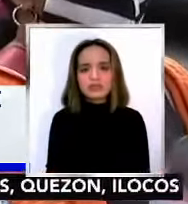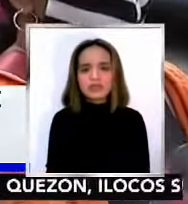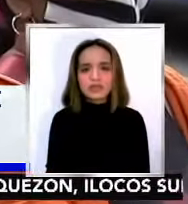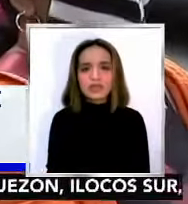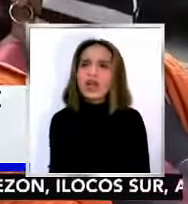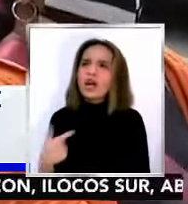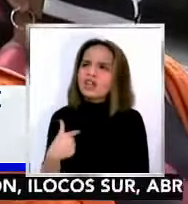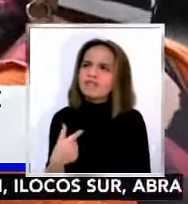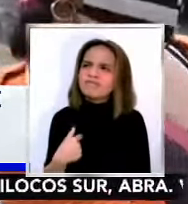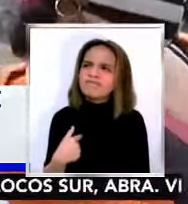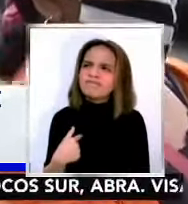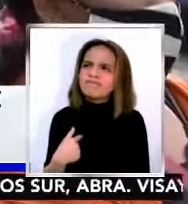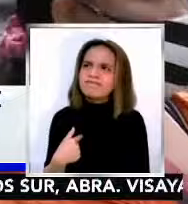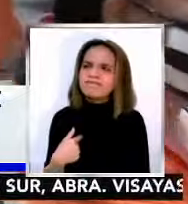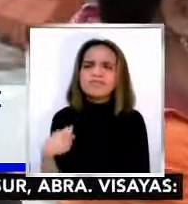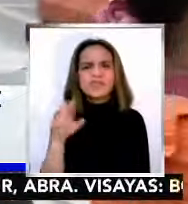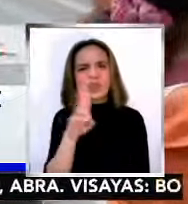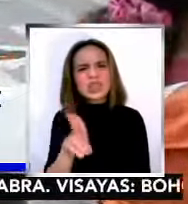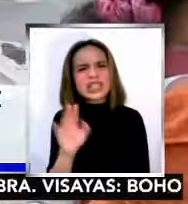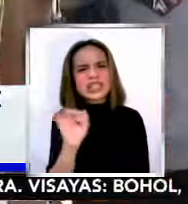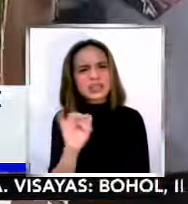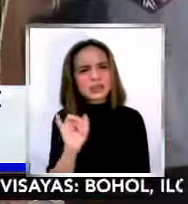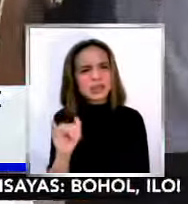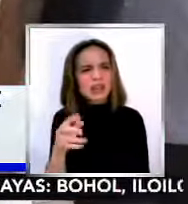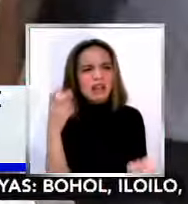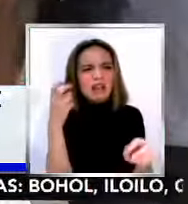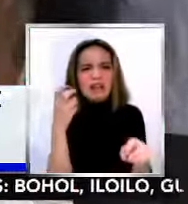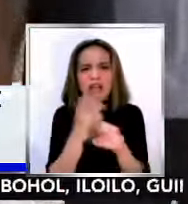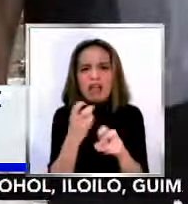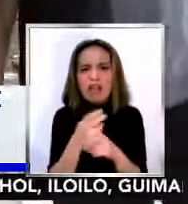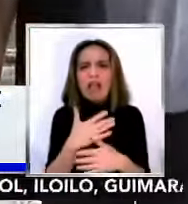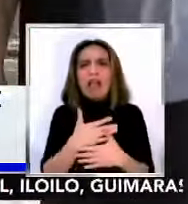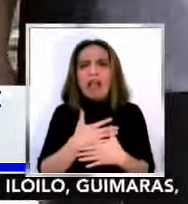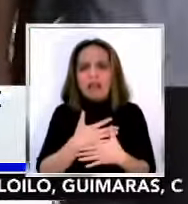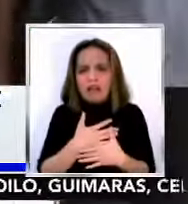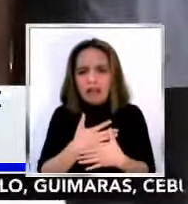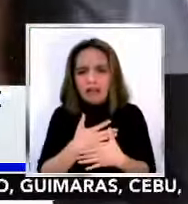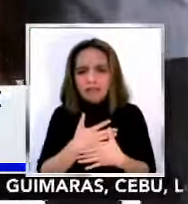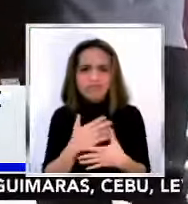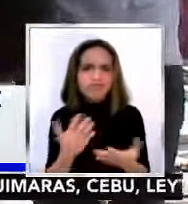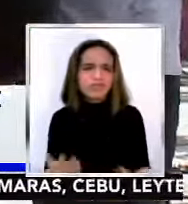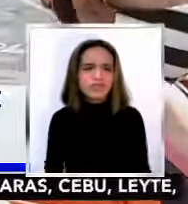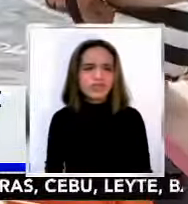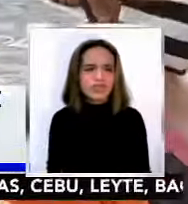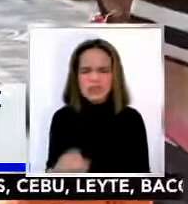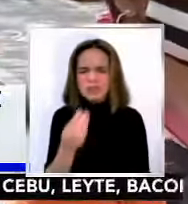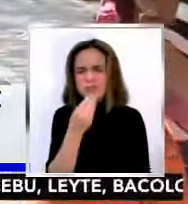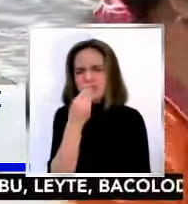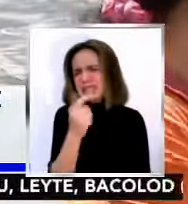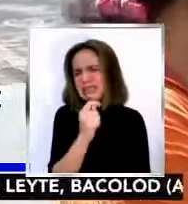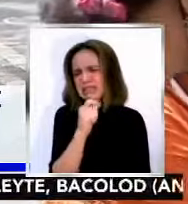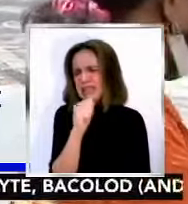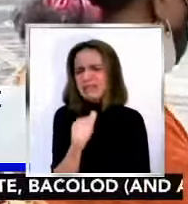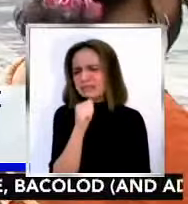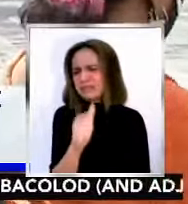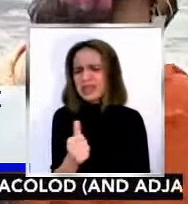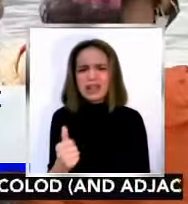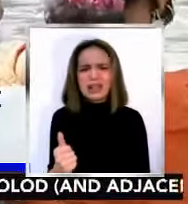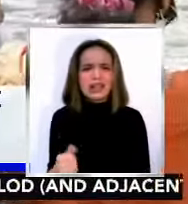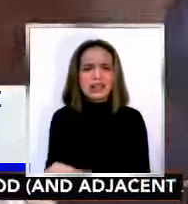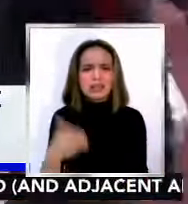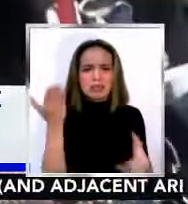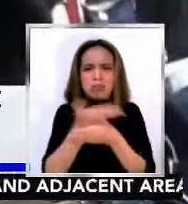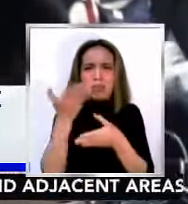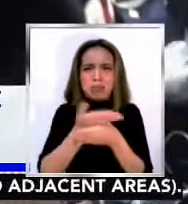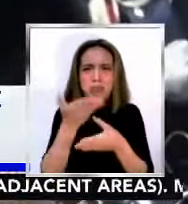kasi parang pagkaano, nahirapan ako humingi. Parang bag na lang. Kasi ganun din eh. Parang nakakasigabal lang sa mukha